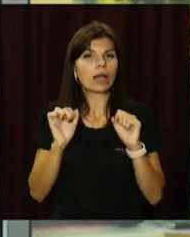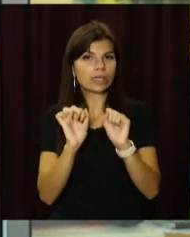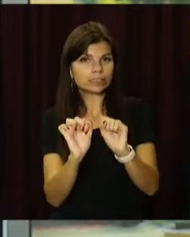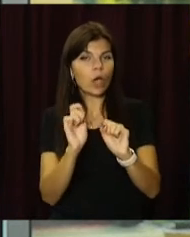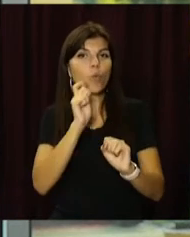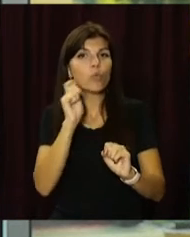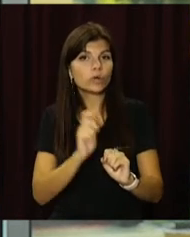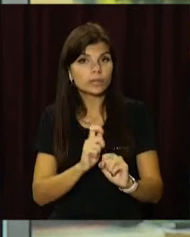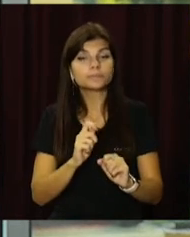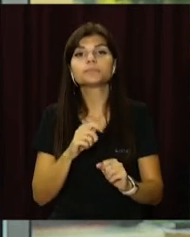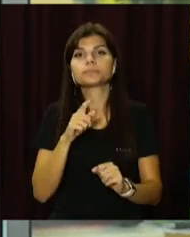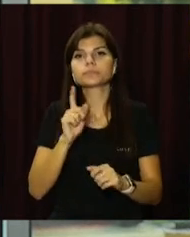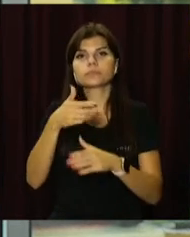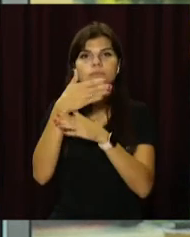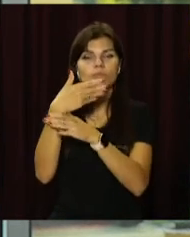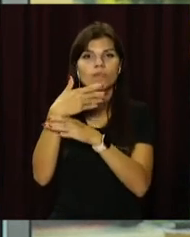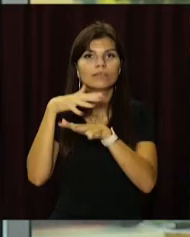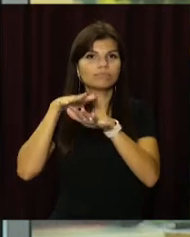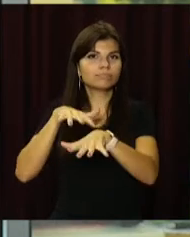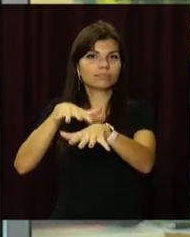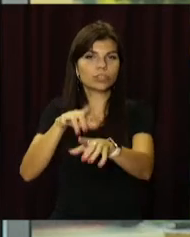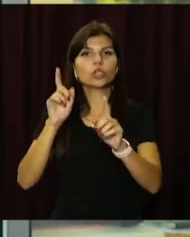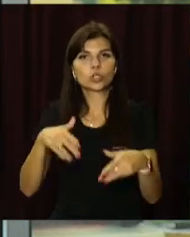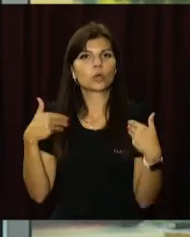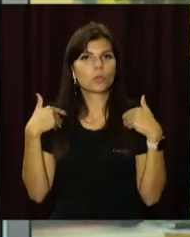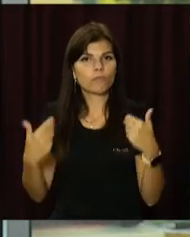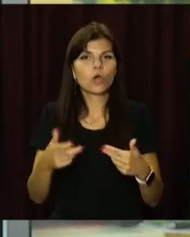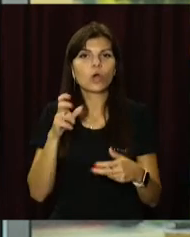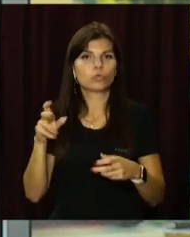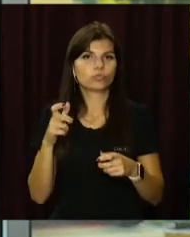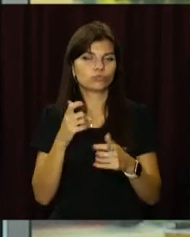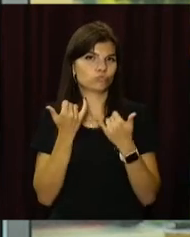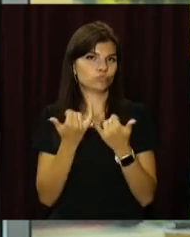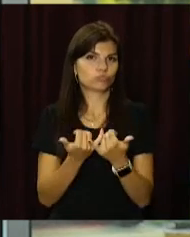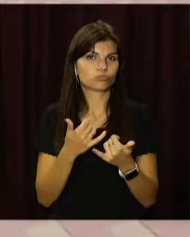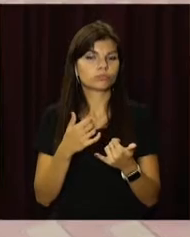до свята організували прапорну ходу та привітали почесних громадян.